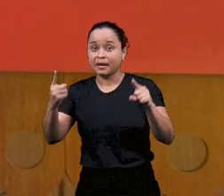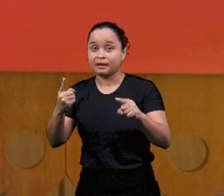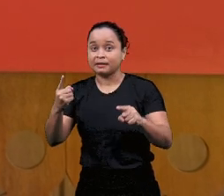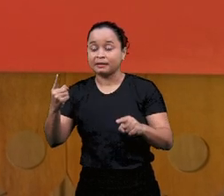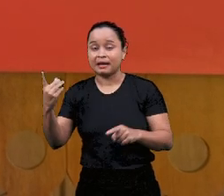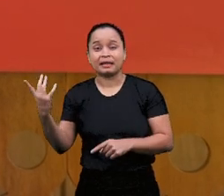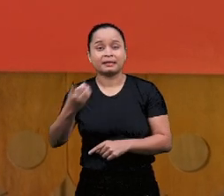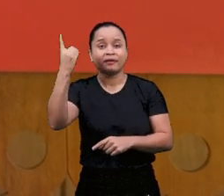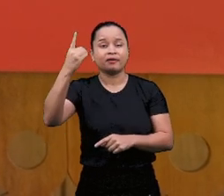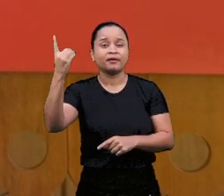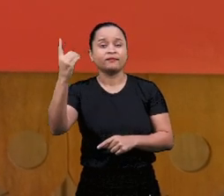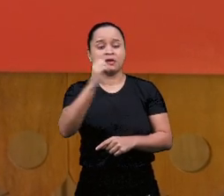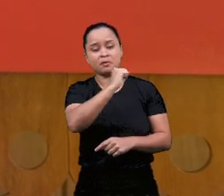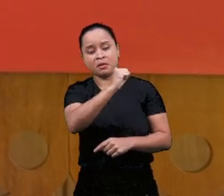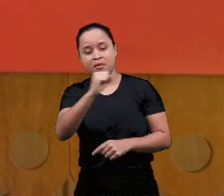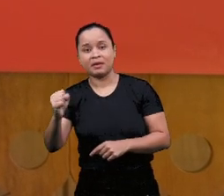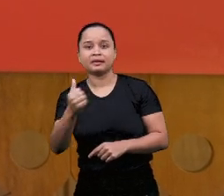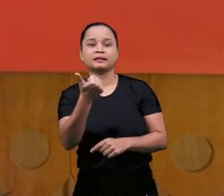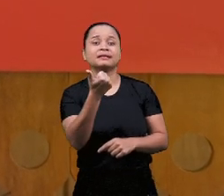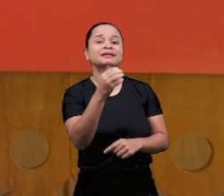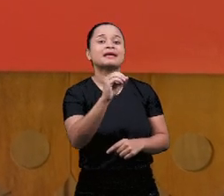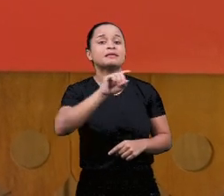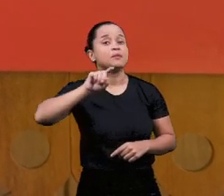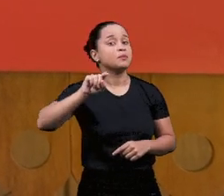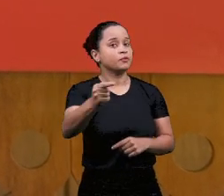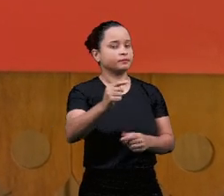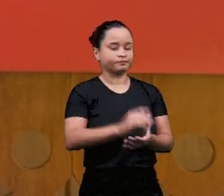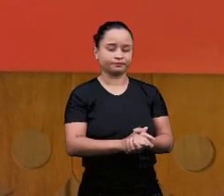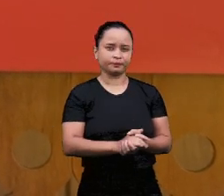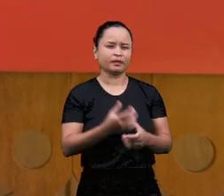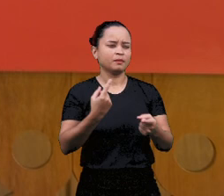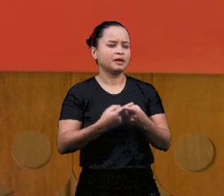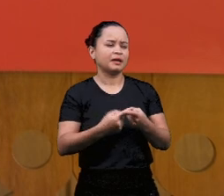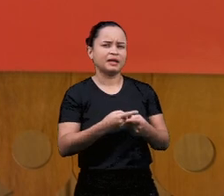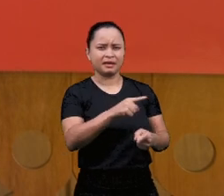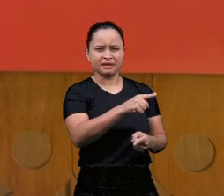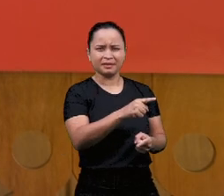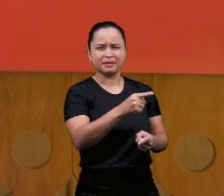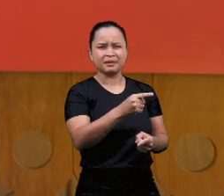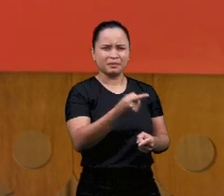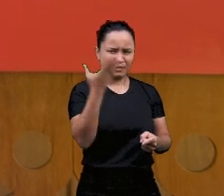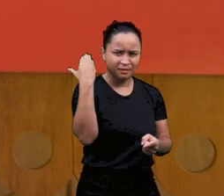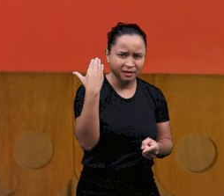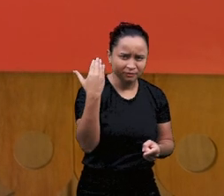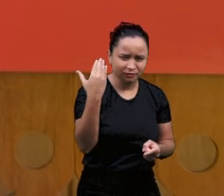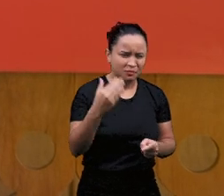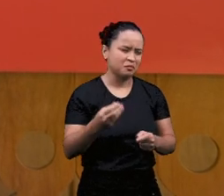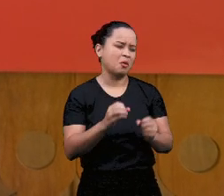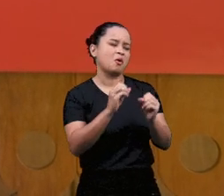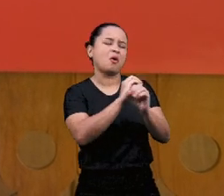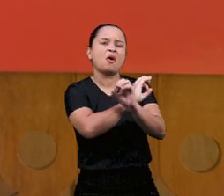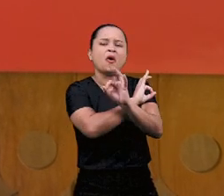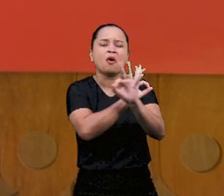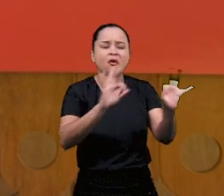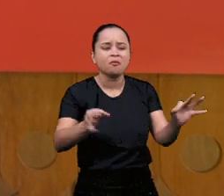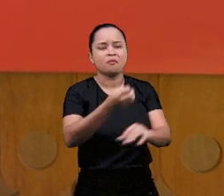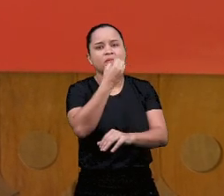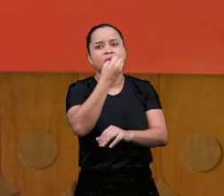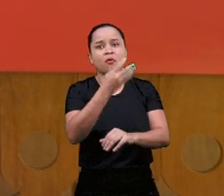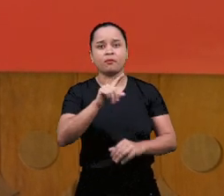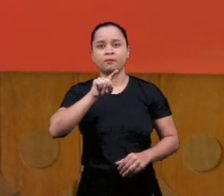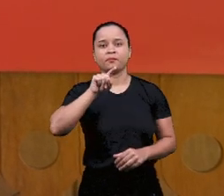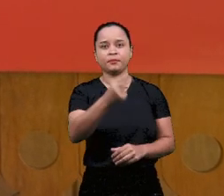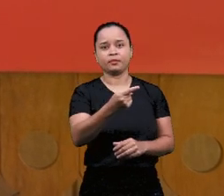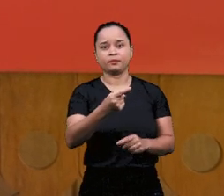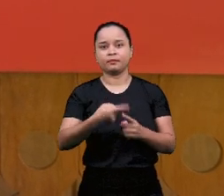Ce qui est resté dans le passé, c'est resté dans le passé. Donc, ça a été bien 1000. Mais à cette heure, il est